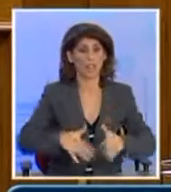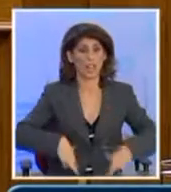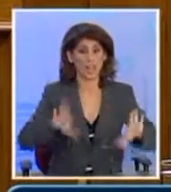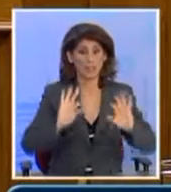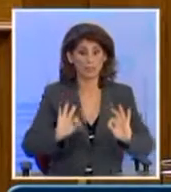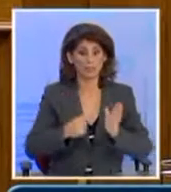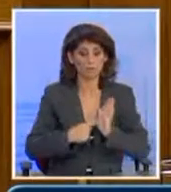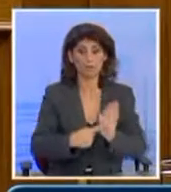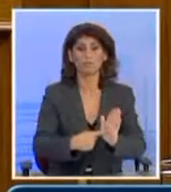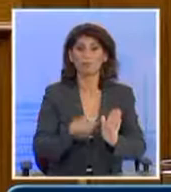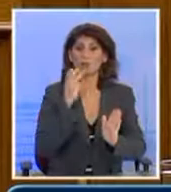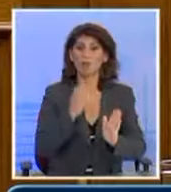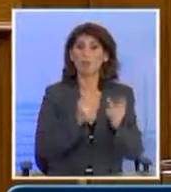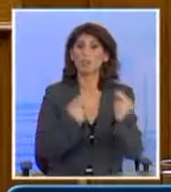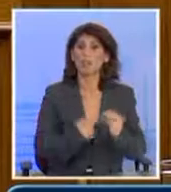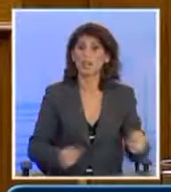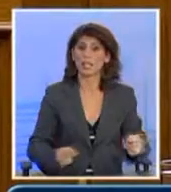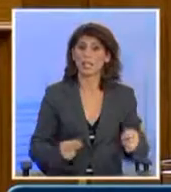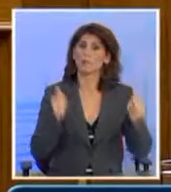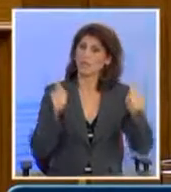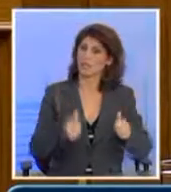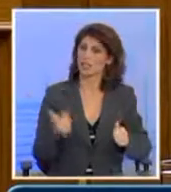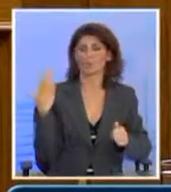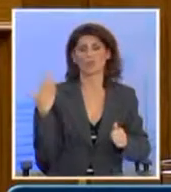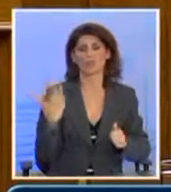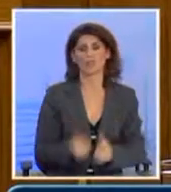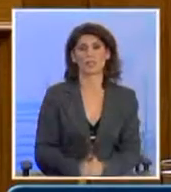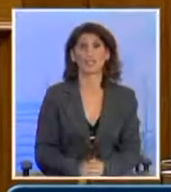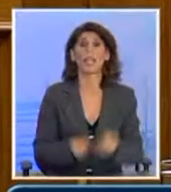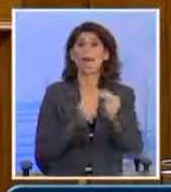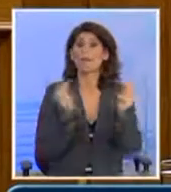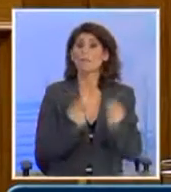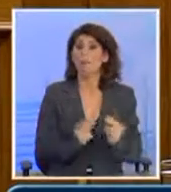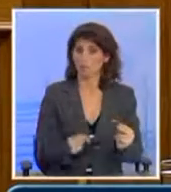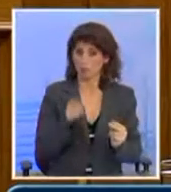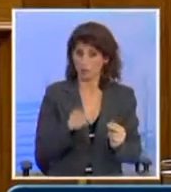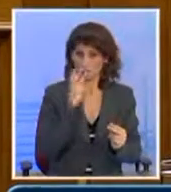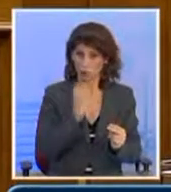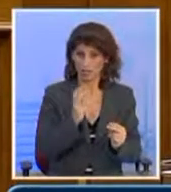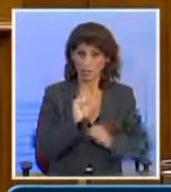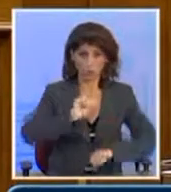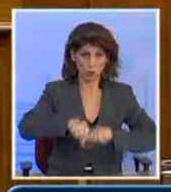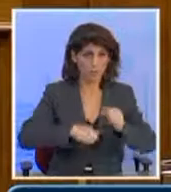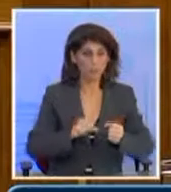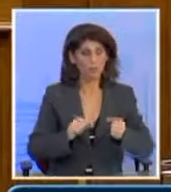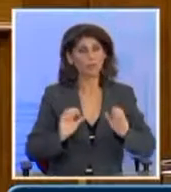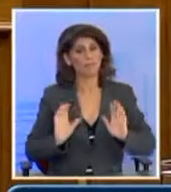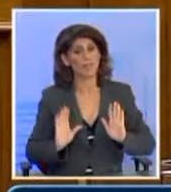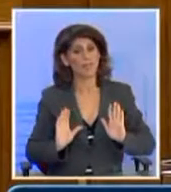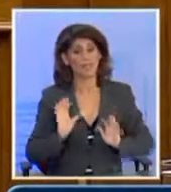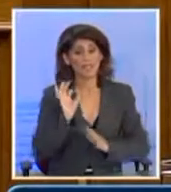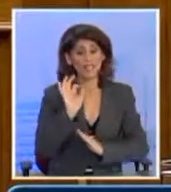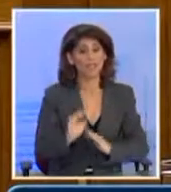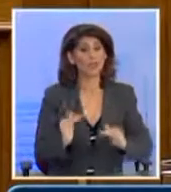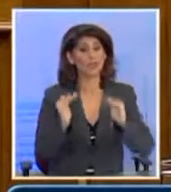τα πρώτα σοβαρά αποτελέσματα, τα οποία ανακοινώσαμε πρόσφατα. Τα αποτελέσματα αυτής της σοβαρής προσπάθειας, ωστόσο, δεν έχουν φτάσει